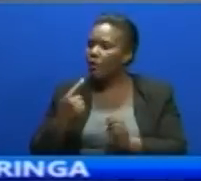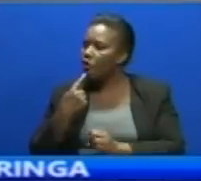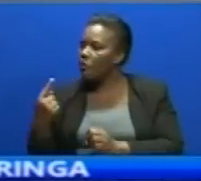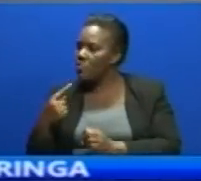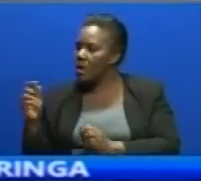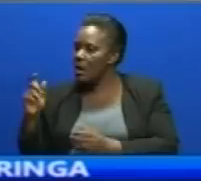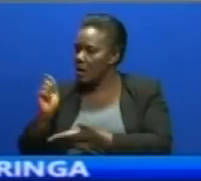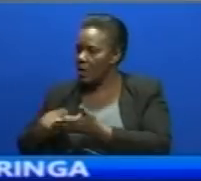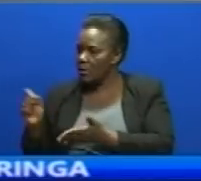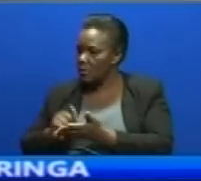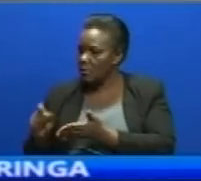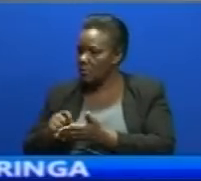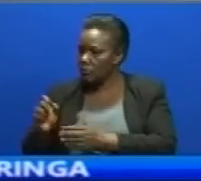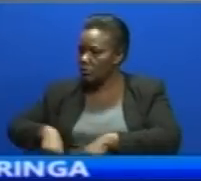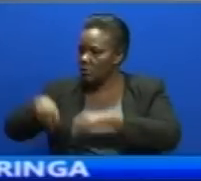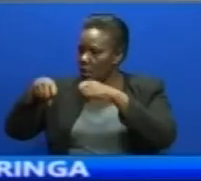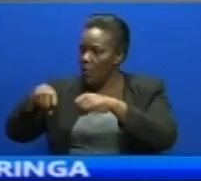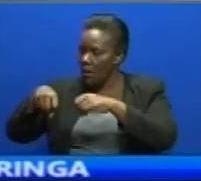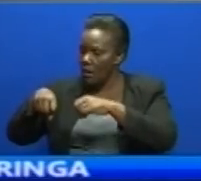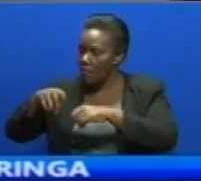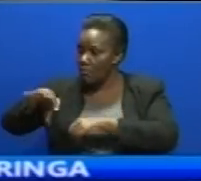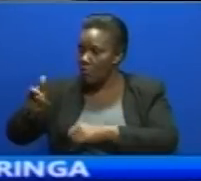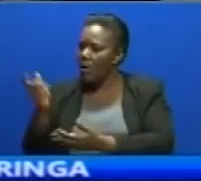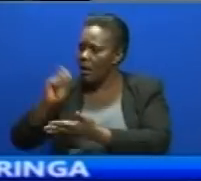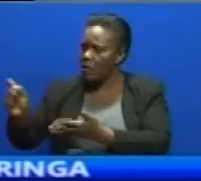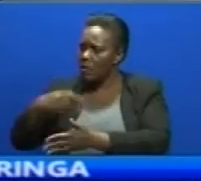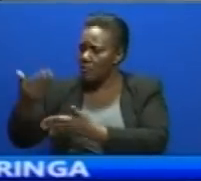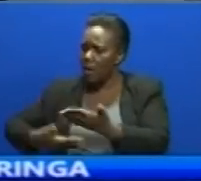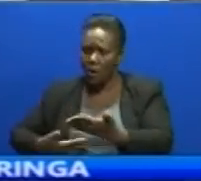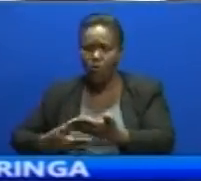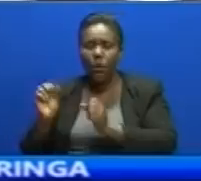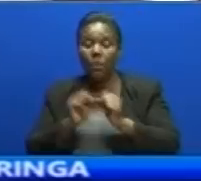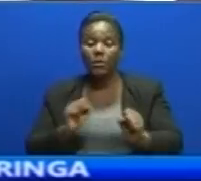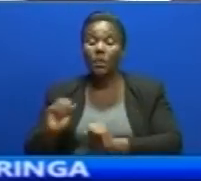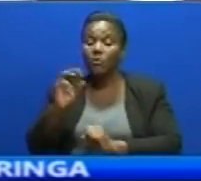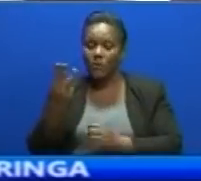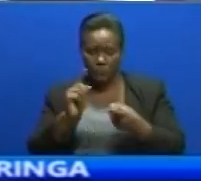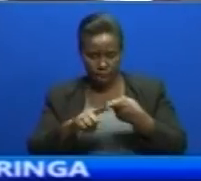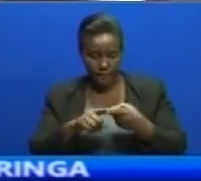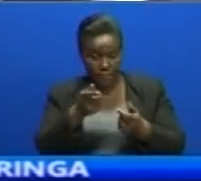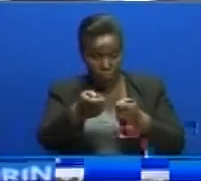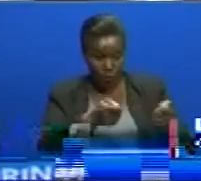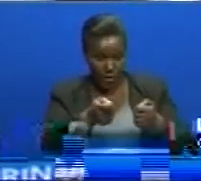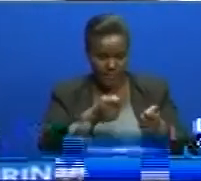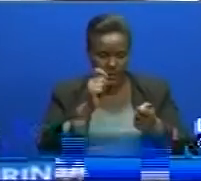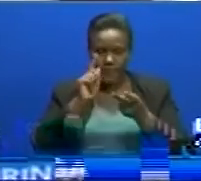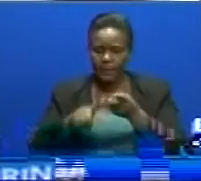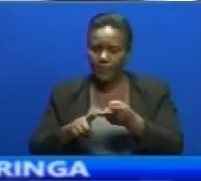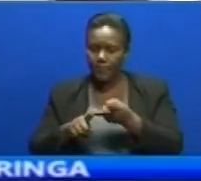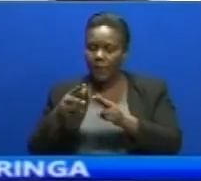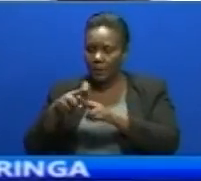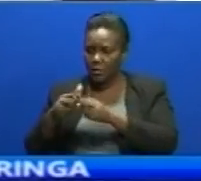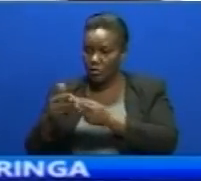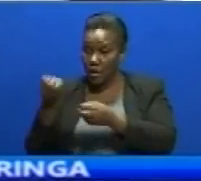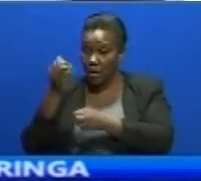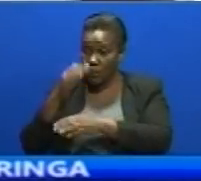tawala wa mkoa huo Hapi ni Sisteneda kuandikia barua watendaji watatu akiwemo mkurugenzi wa halmashauri, mhandisi wa ujenzi